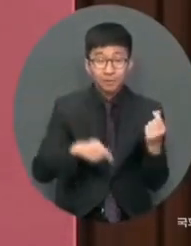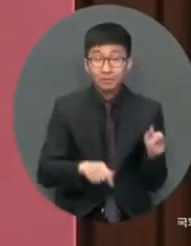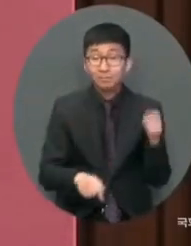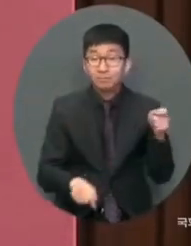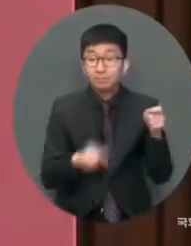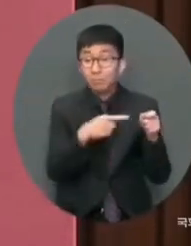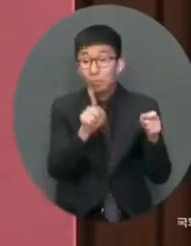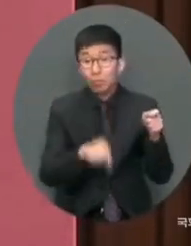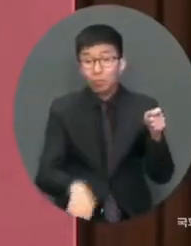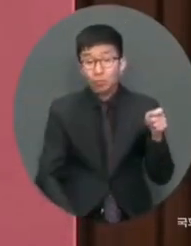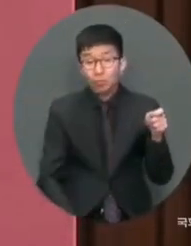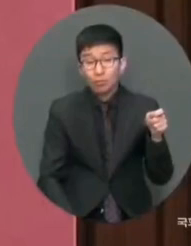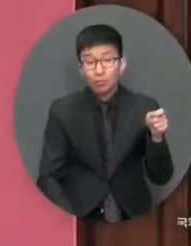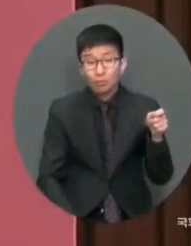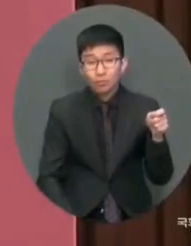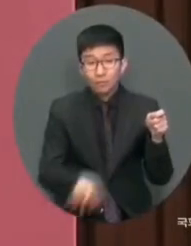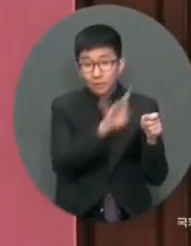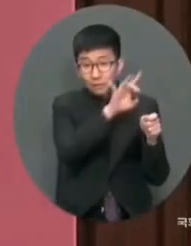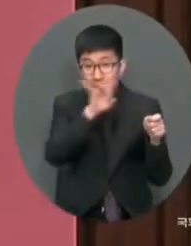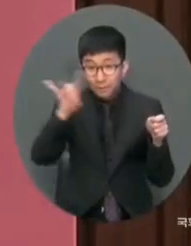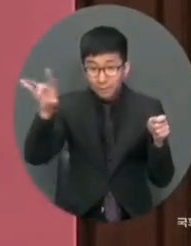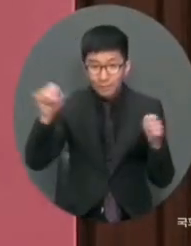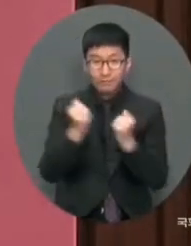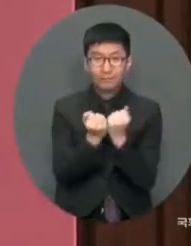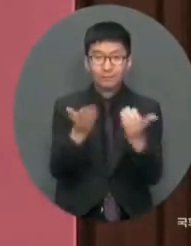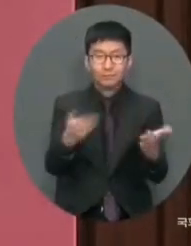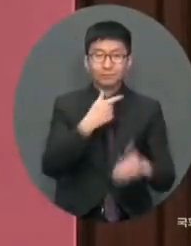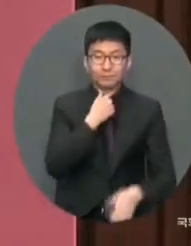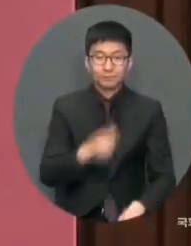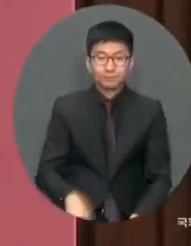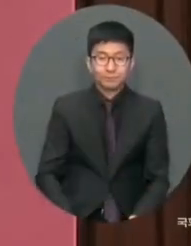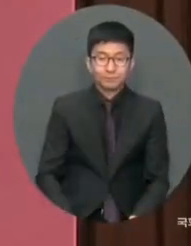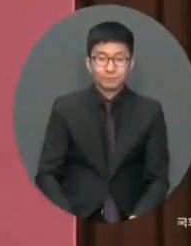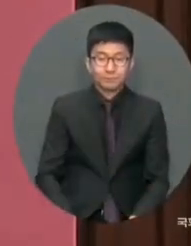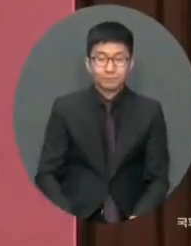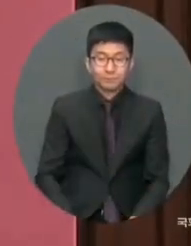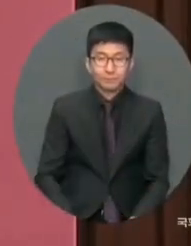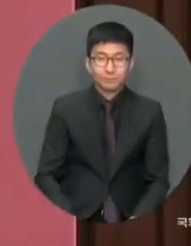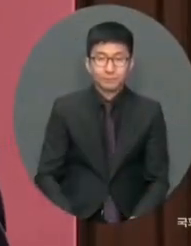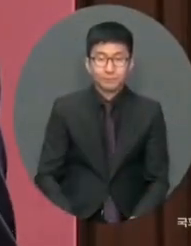이 문건인데요. 하나하나 구체적으로 여러분께 설명드리겠습니다.